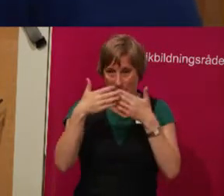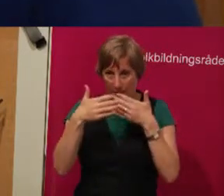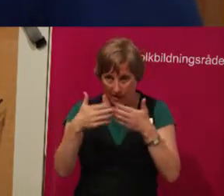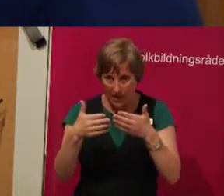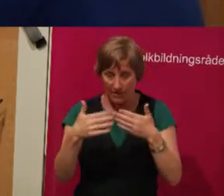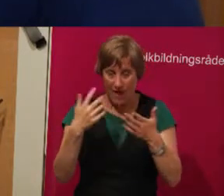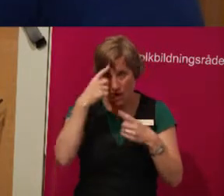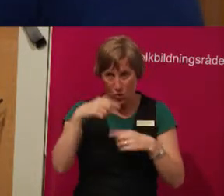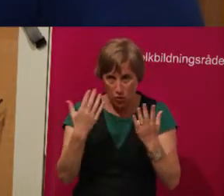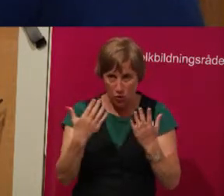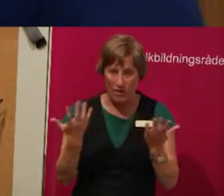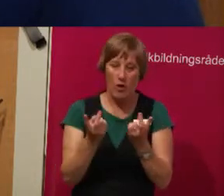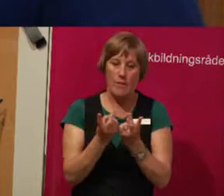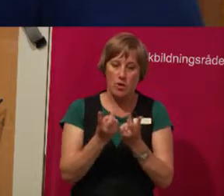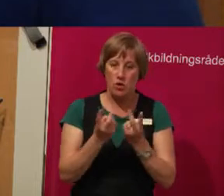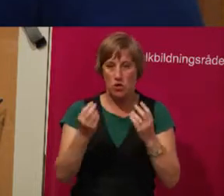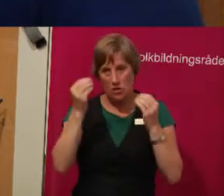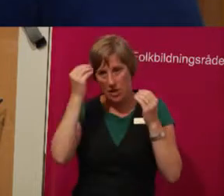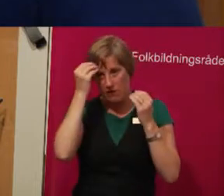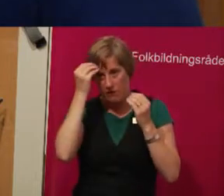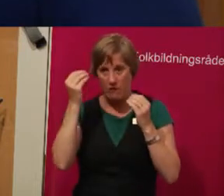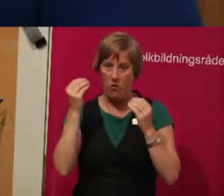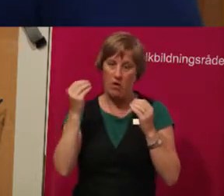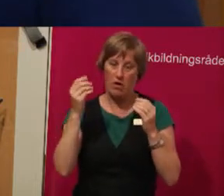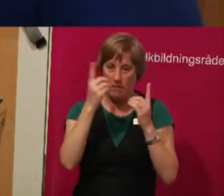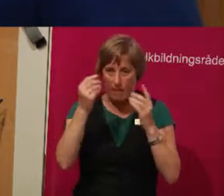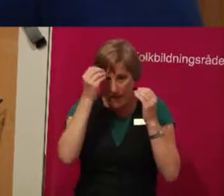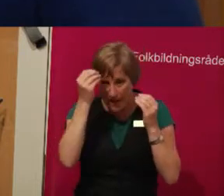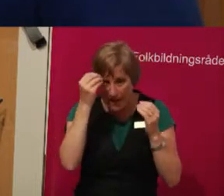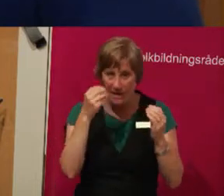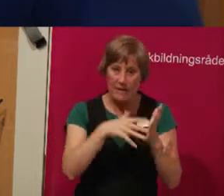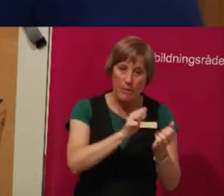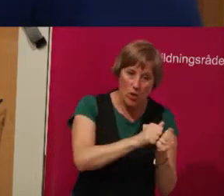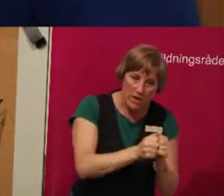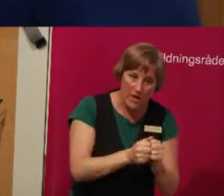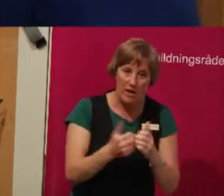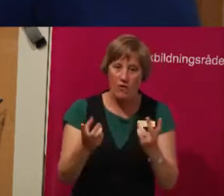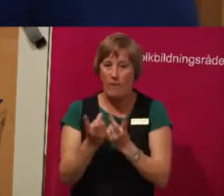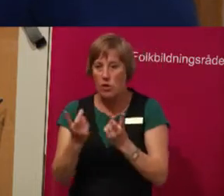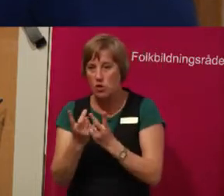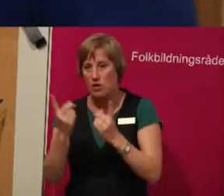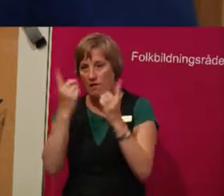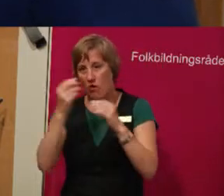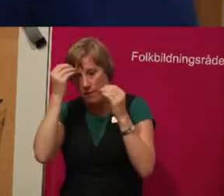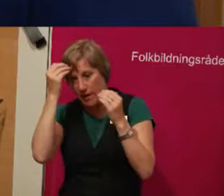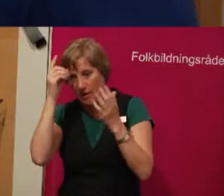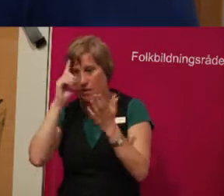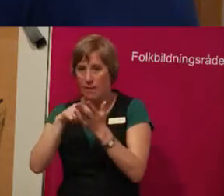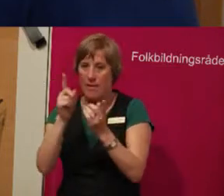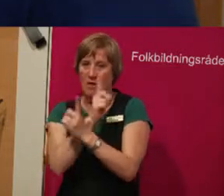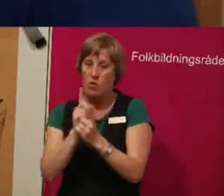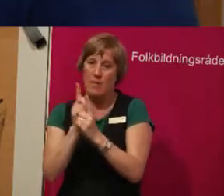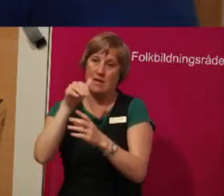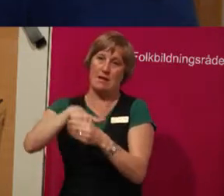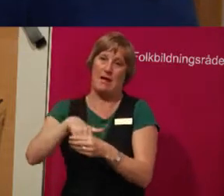kulturen. Vad betyder folkbildningen för kulturpolitiken? Vad betyder folkbildningen för människors delaktighet i kulturlivet? Då